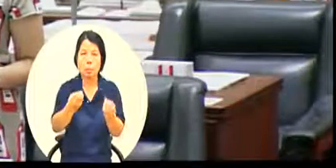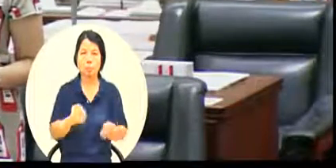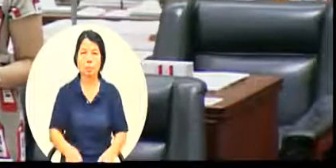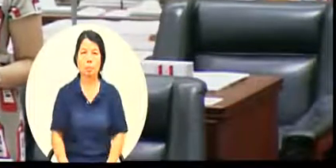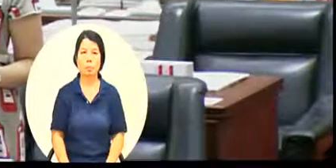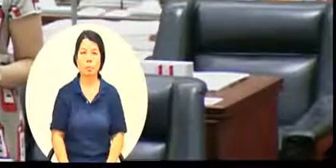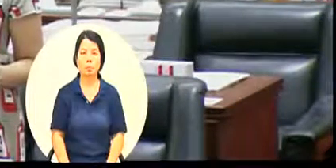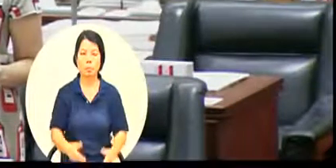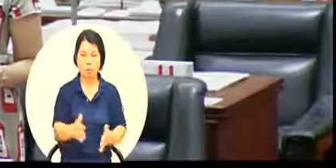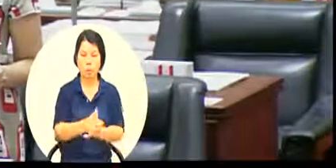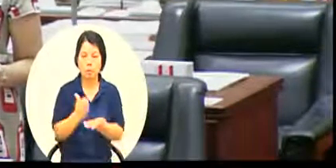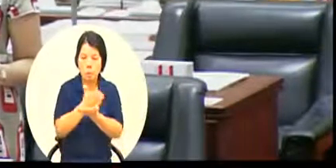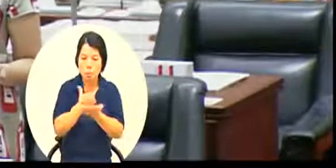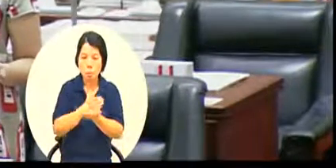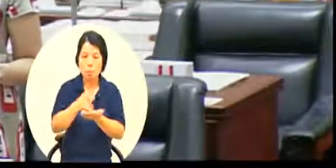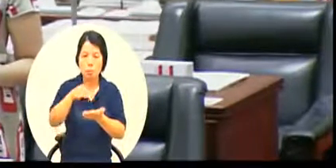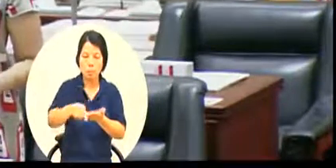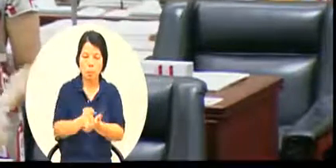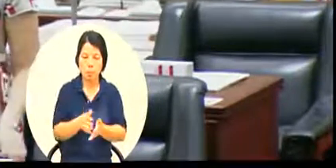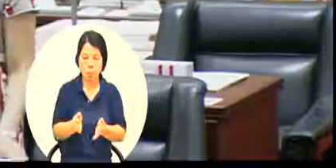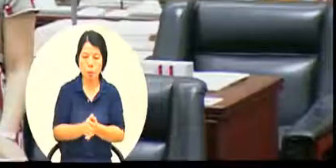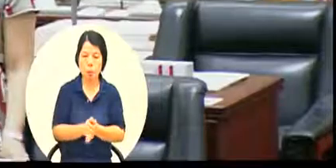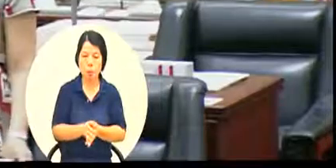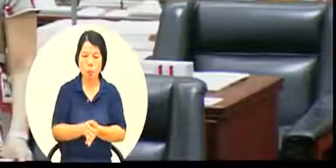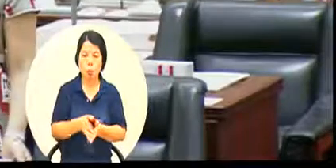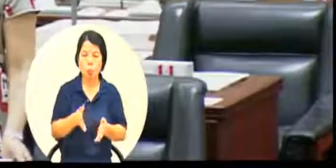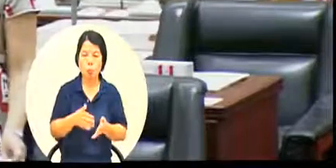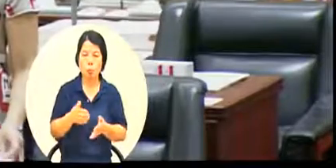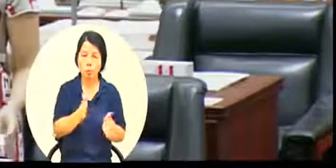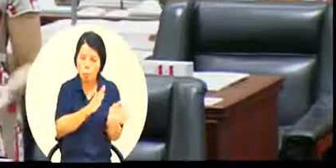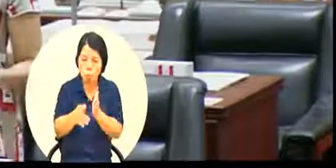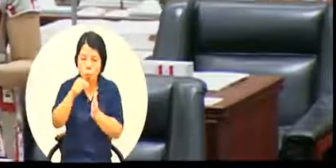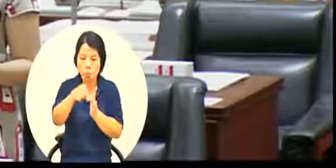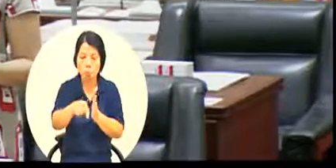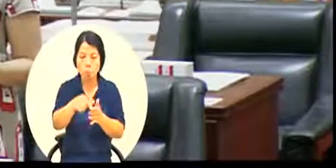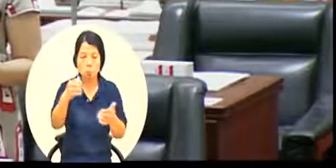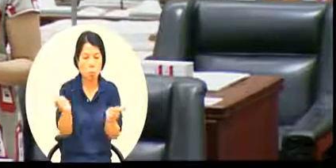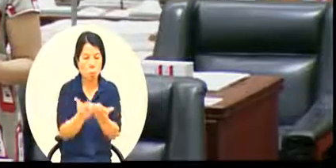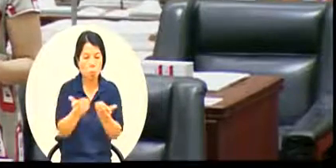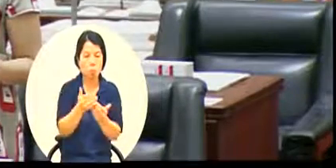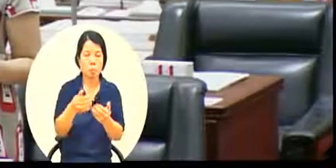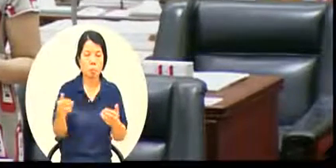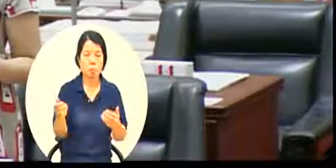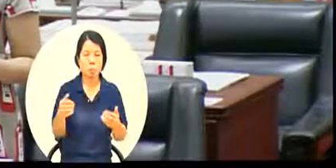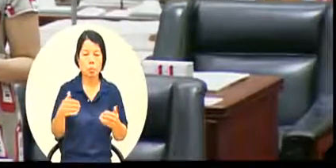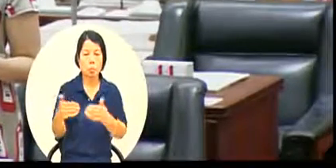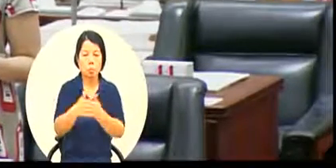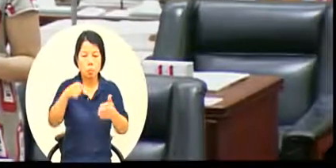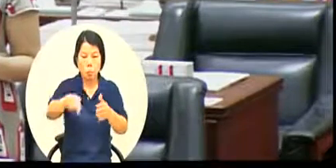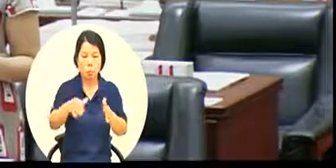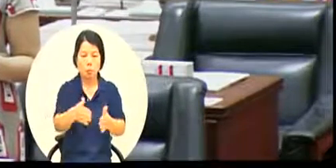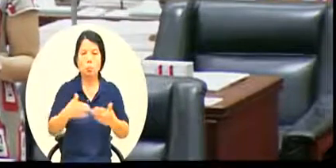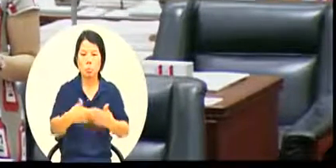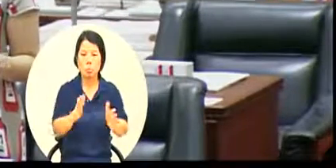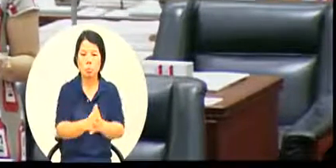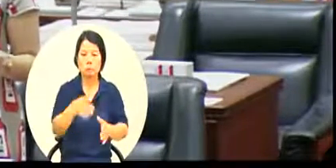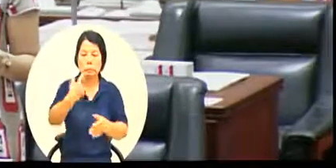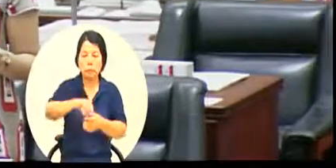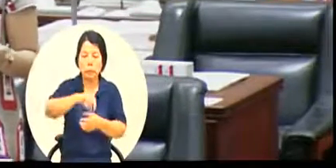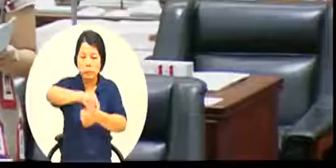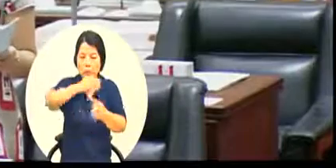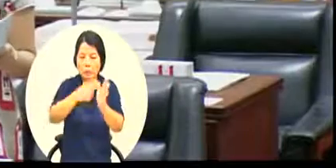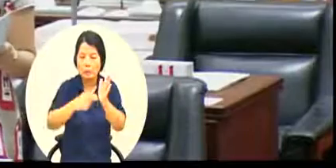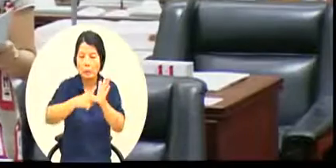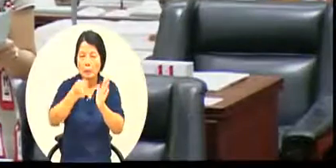这个审计单位在处理这件事情上面是不是有特别，就是希望就是说这个事情不要再扩大，还是怎么